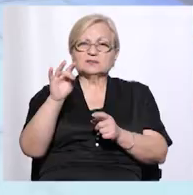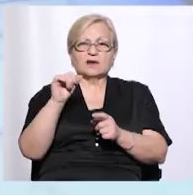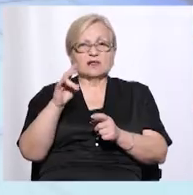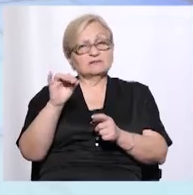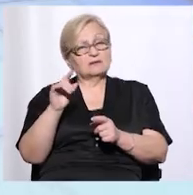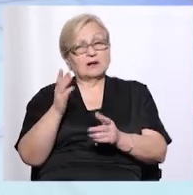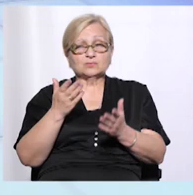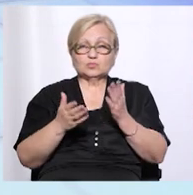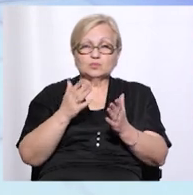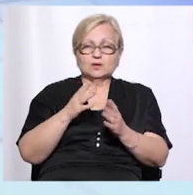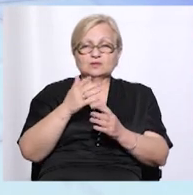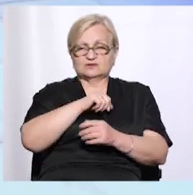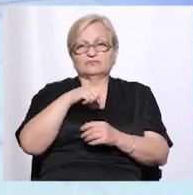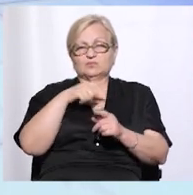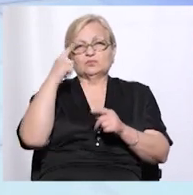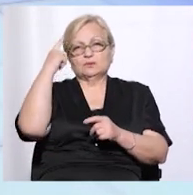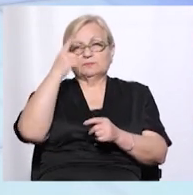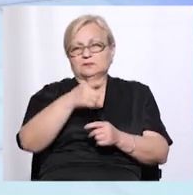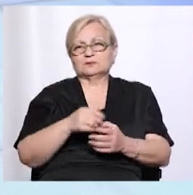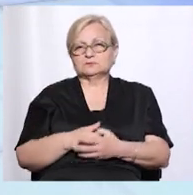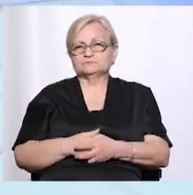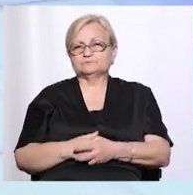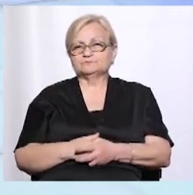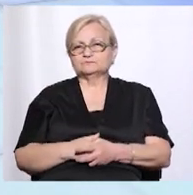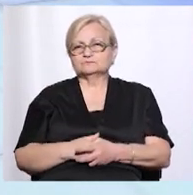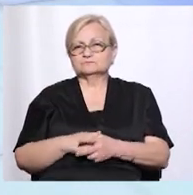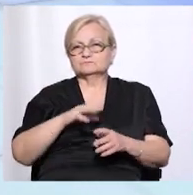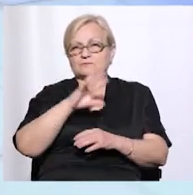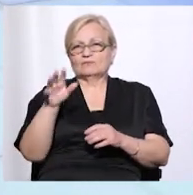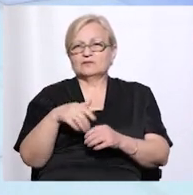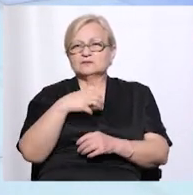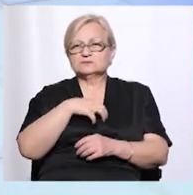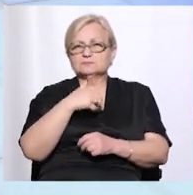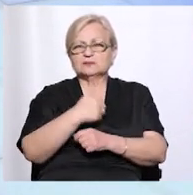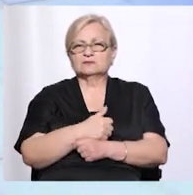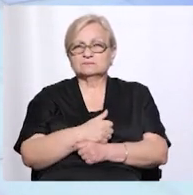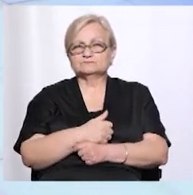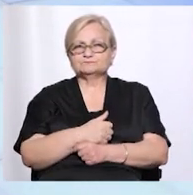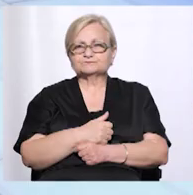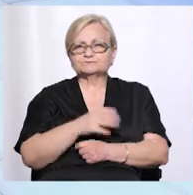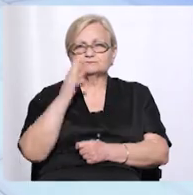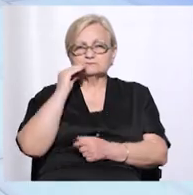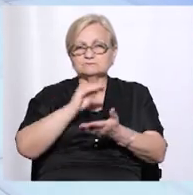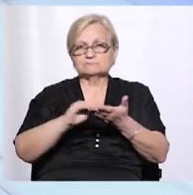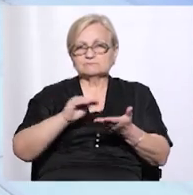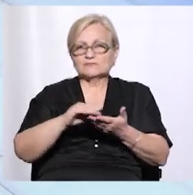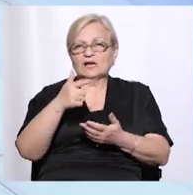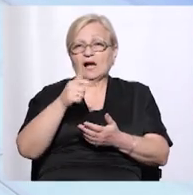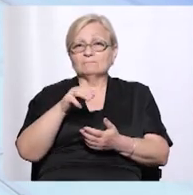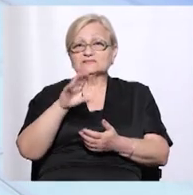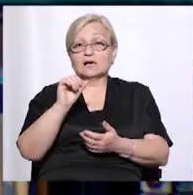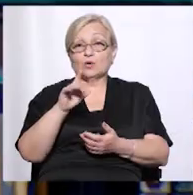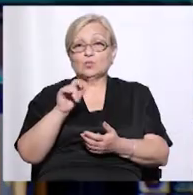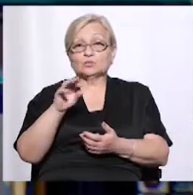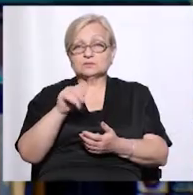იქნება თუ იფიქრებთ. და ყველაზე მთავარი გახსოვთ, როდესაც კონსტანტინე გამსახურდიას უთხრეს, რომ რატო